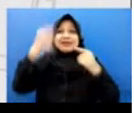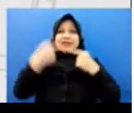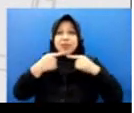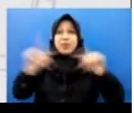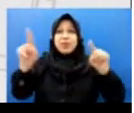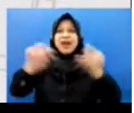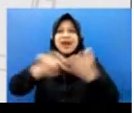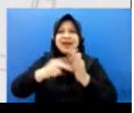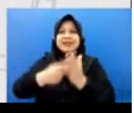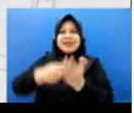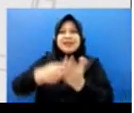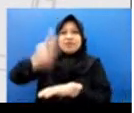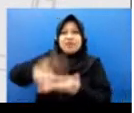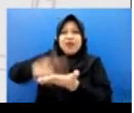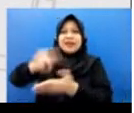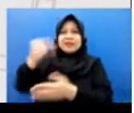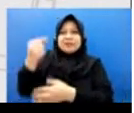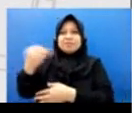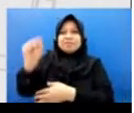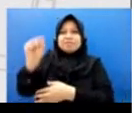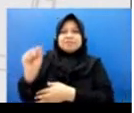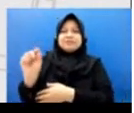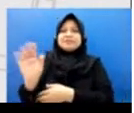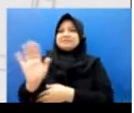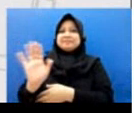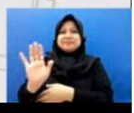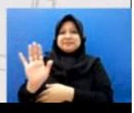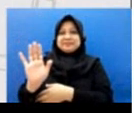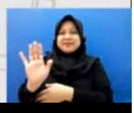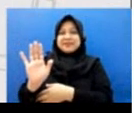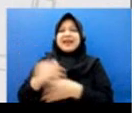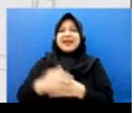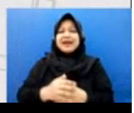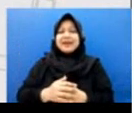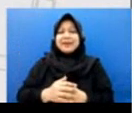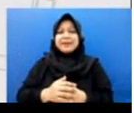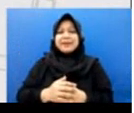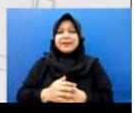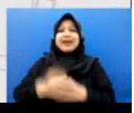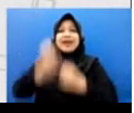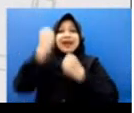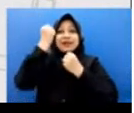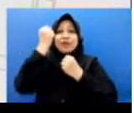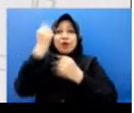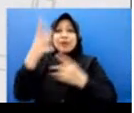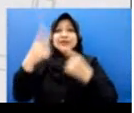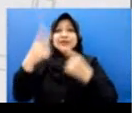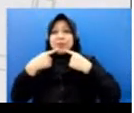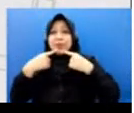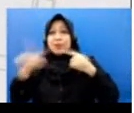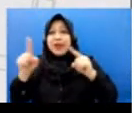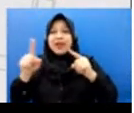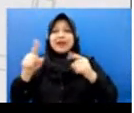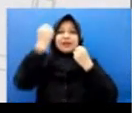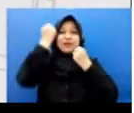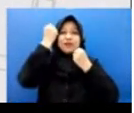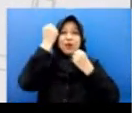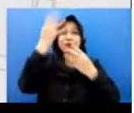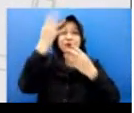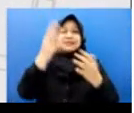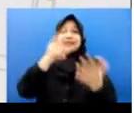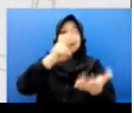Dan ini skalanya benar-benar timpang antara informasi yang populer dan informasi yang valid,